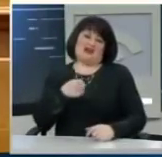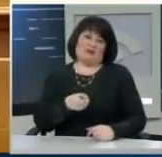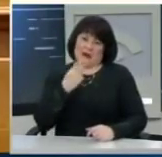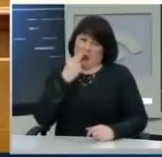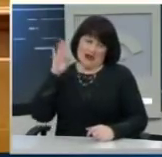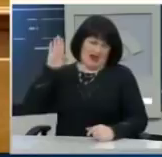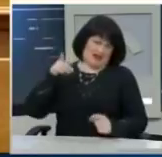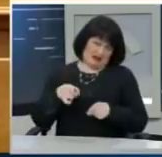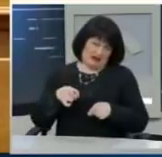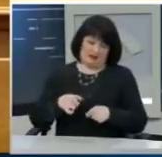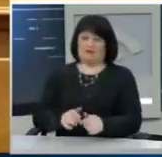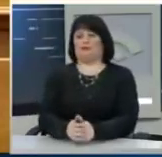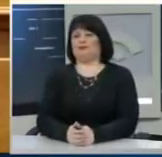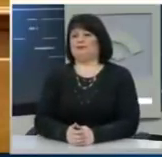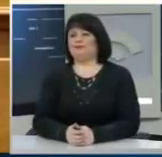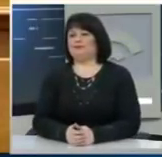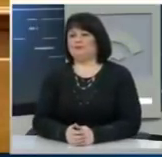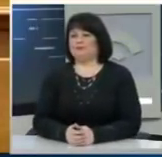ναζιστικής κατοχής.